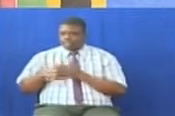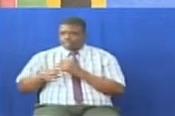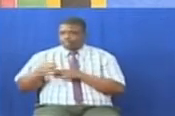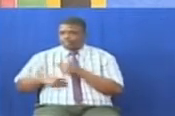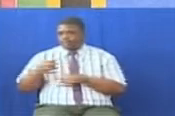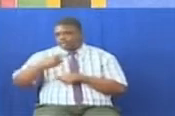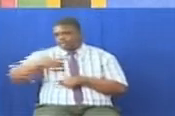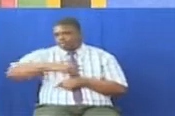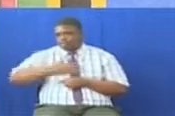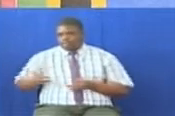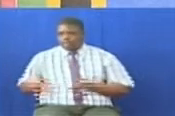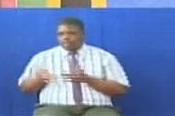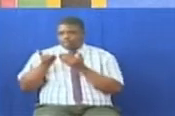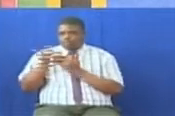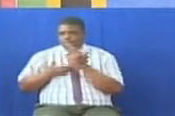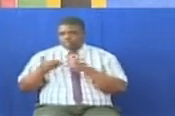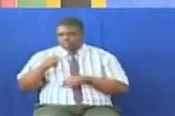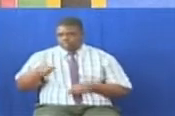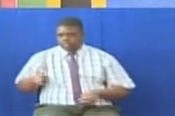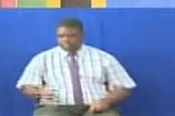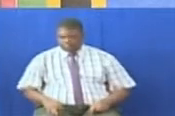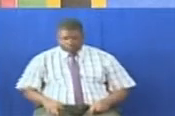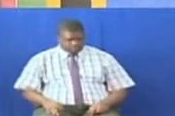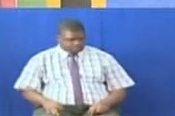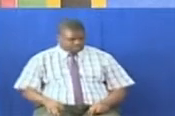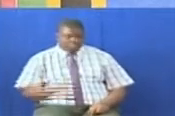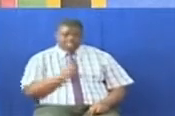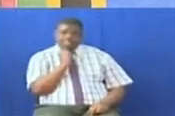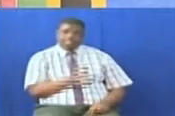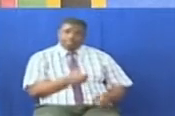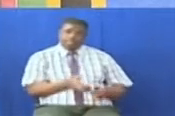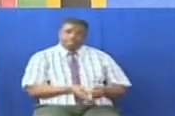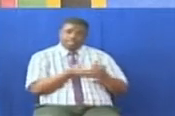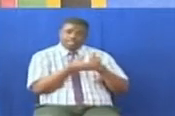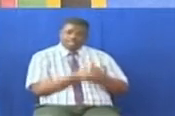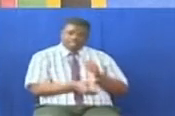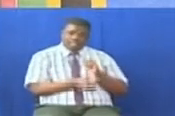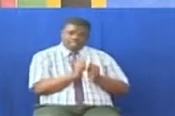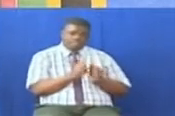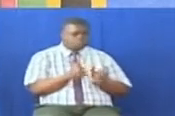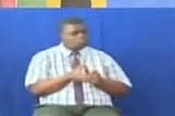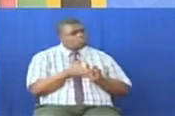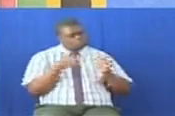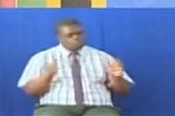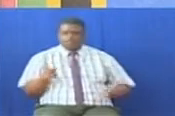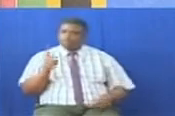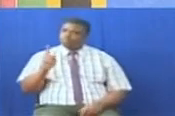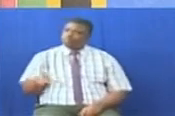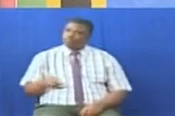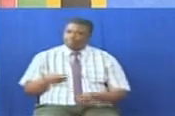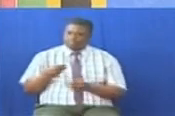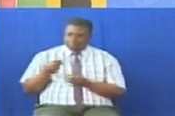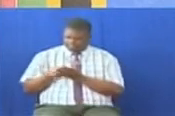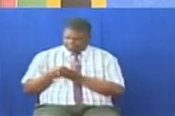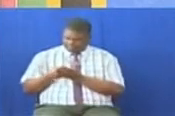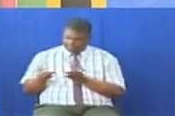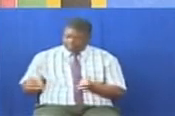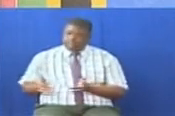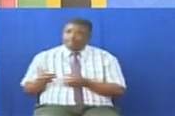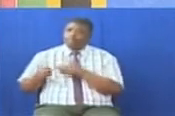maendeleo hapa nchini. Lakini pia Mheshimiwa Naibu Spika, kuna tatizo kubwa sana za fedha za miradi ya